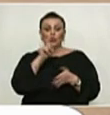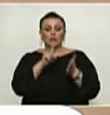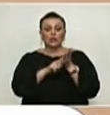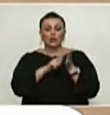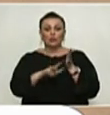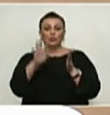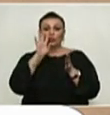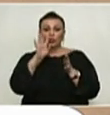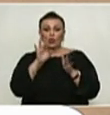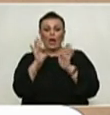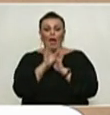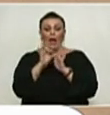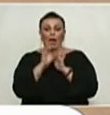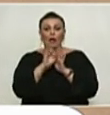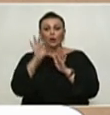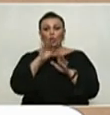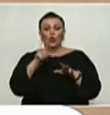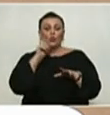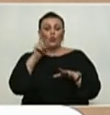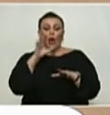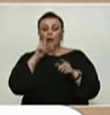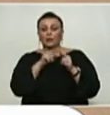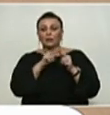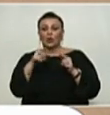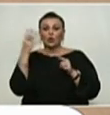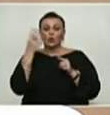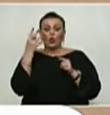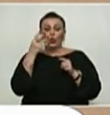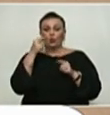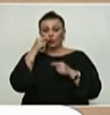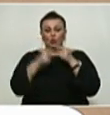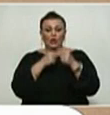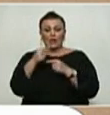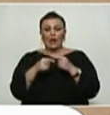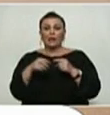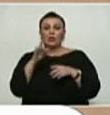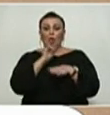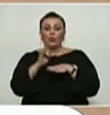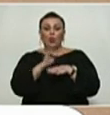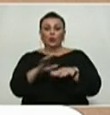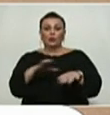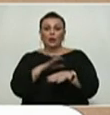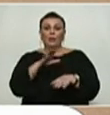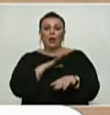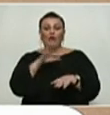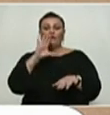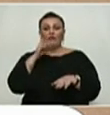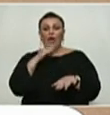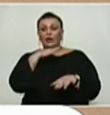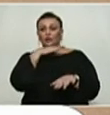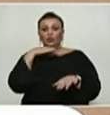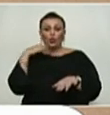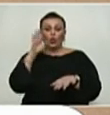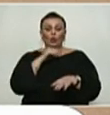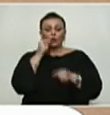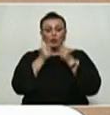174 elektron ən müasir 4-cü nəsil protezlər təchiz edilibdir və çox cüzi bir say